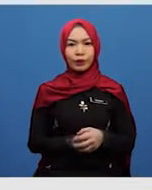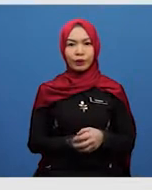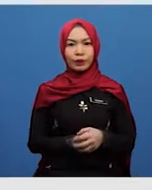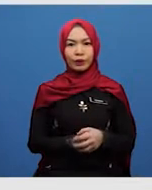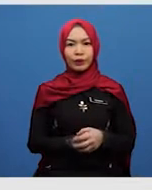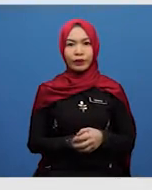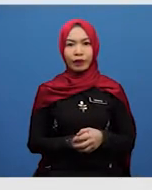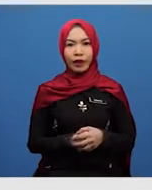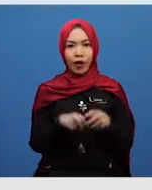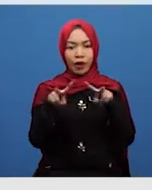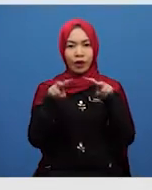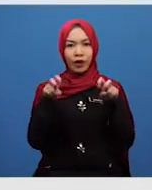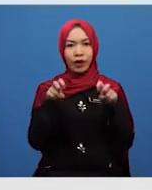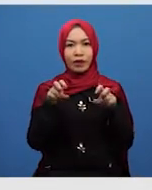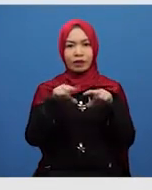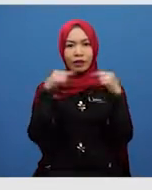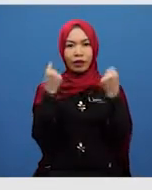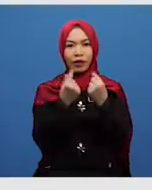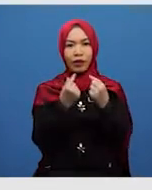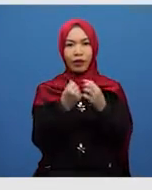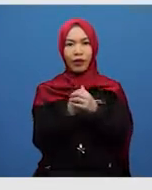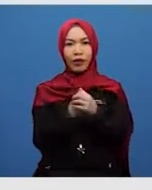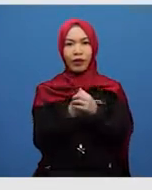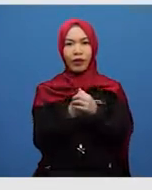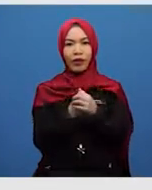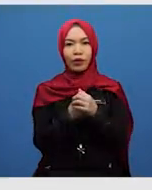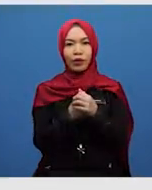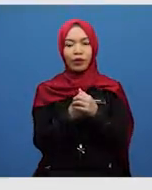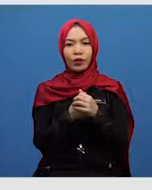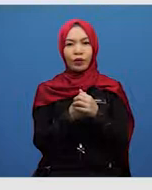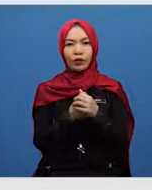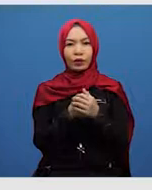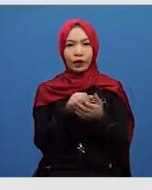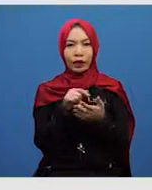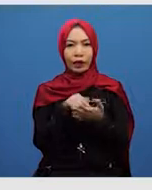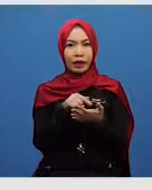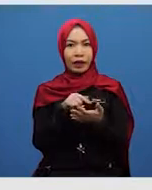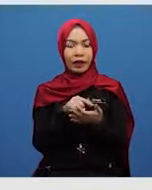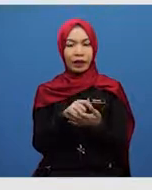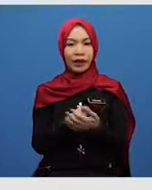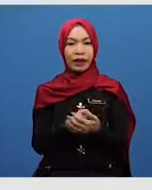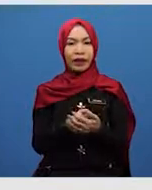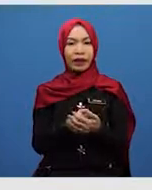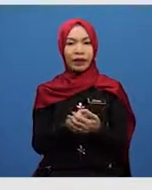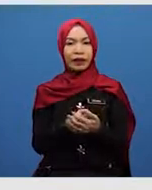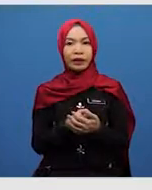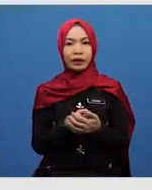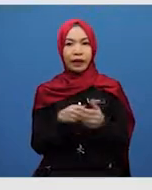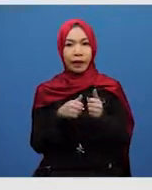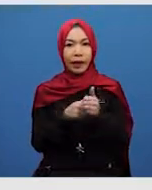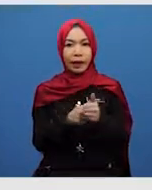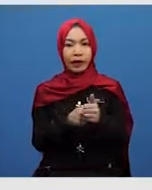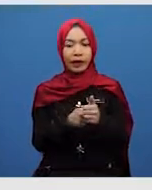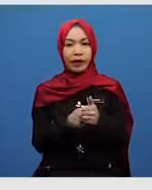The Corrs tergolong Anda tukule bergantung pada memilihkan humble atau pengikut dan